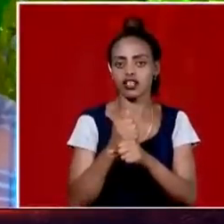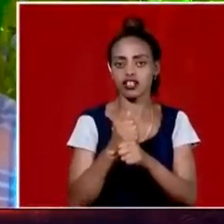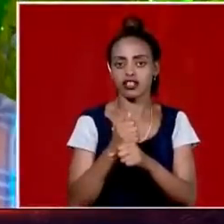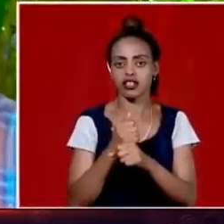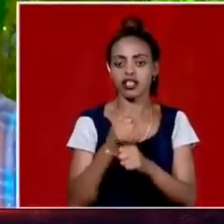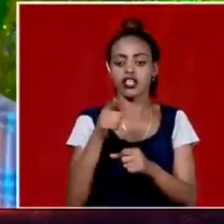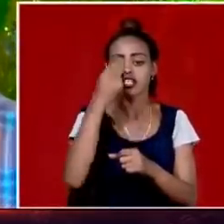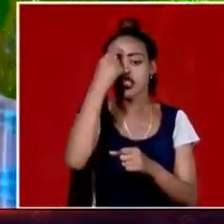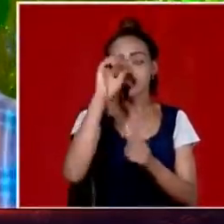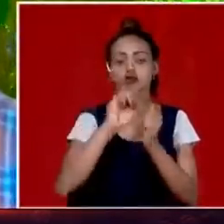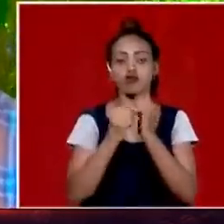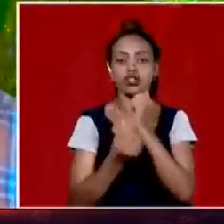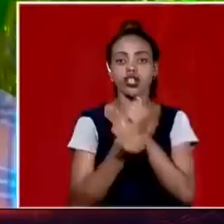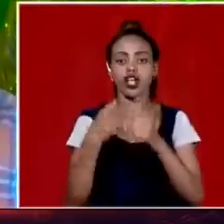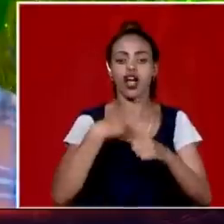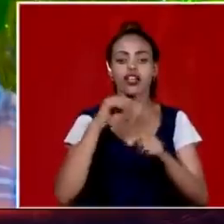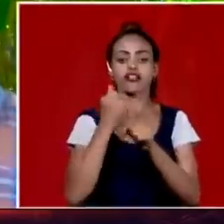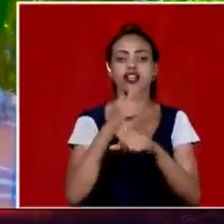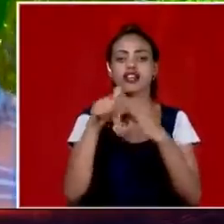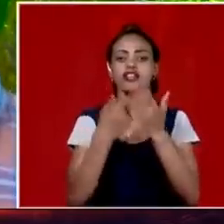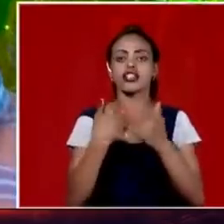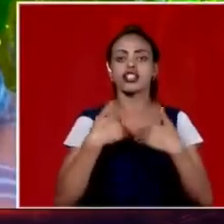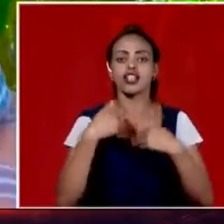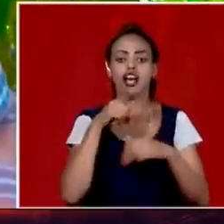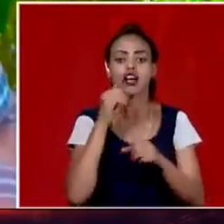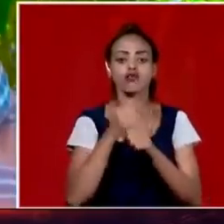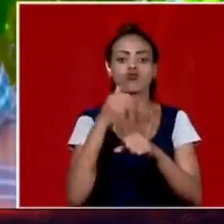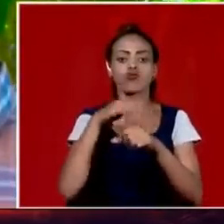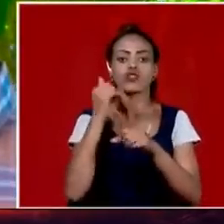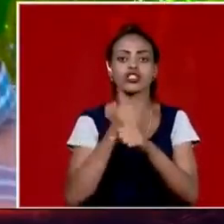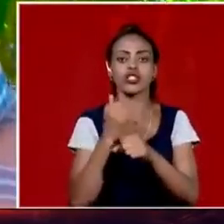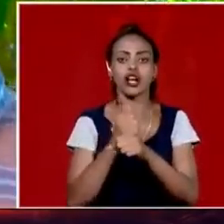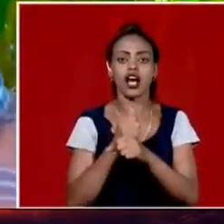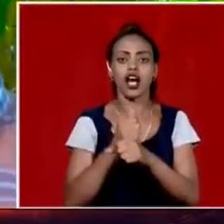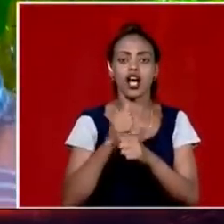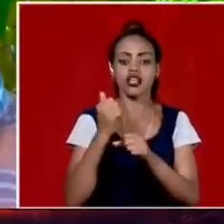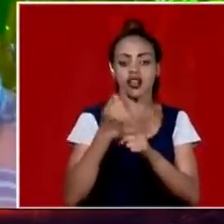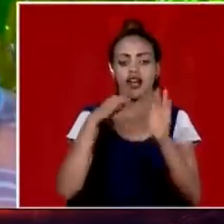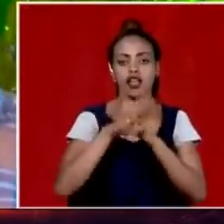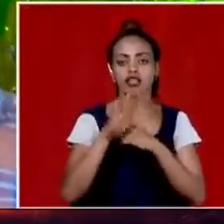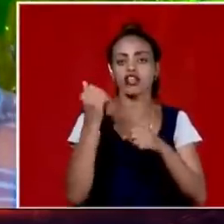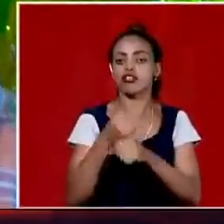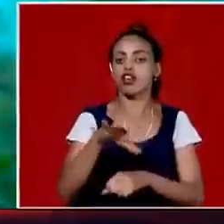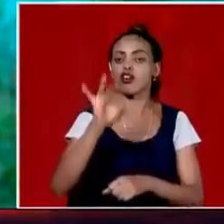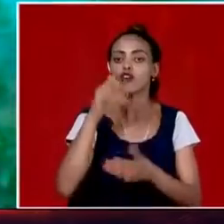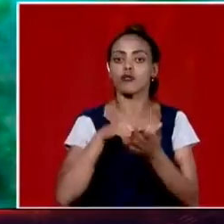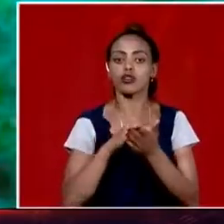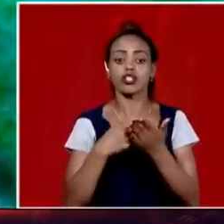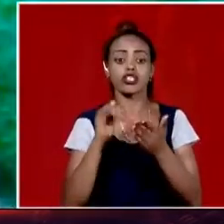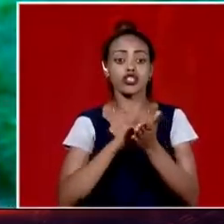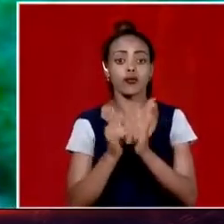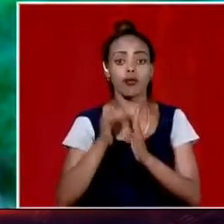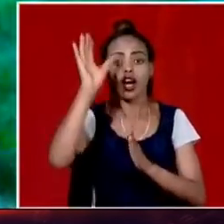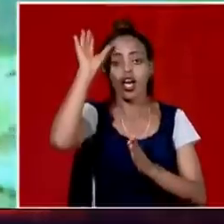በቲ ዕድል መሰረት ኣነ ክሰርሕ ስለ ዝደሊ ኣብ ስራሕ ብስራሕ ፊልድ ተሰማሪ እንዳሰራሕኩ ይርከብ ማለት እዩ። እዚ ከዓ